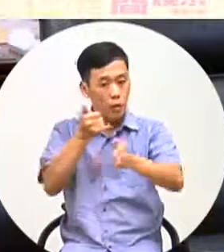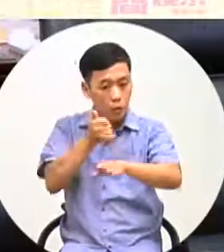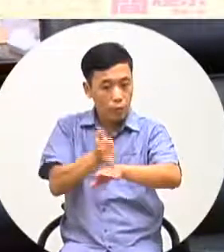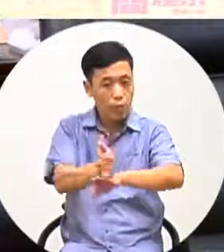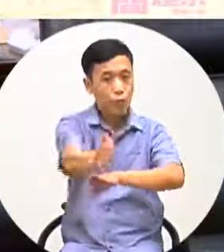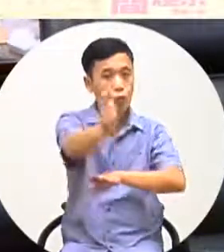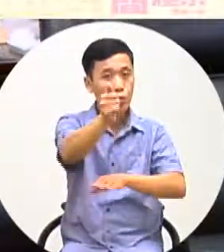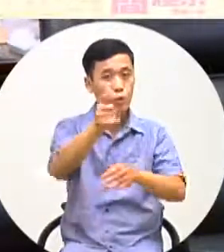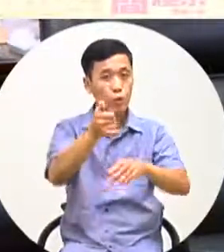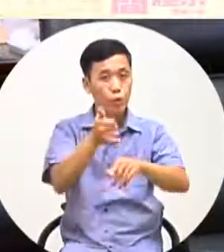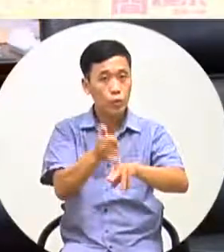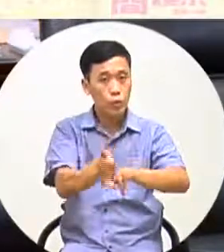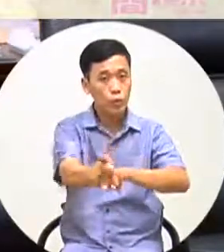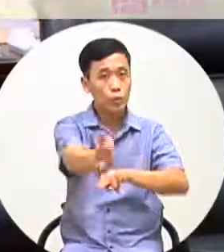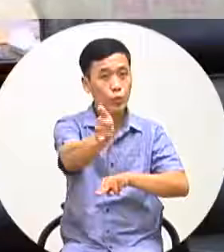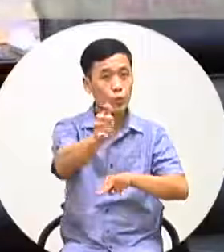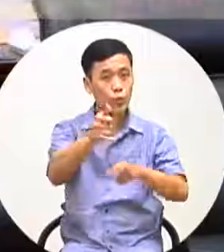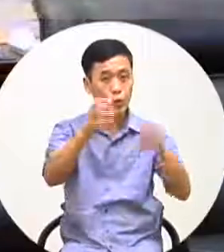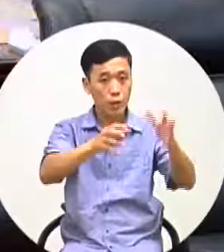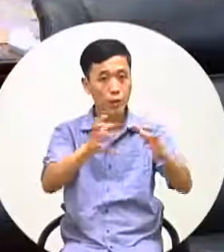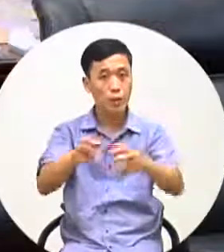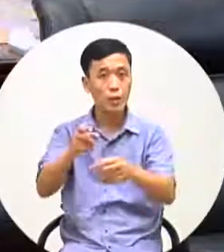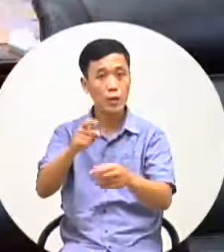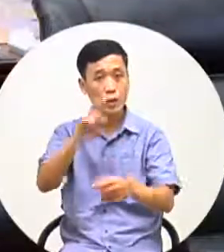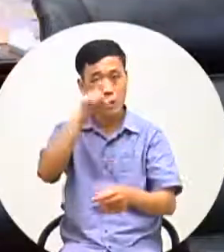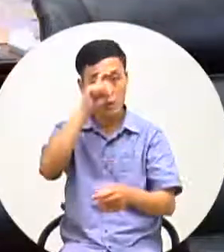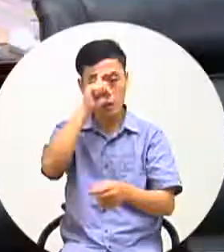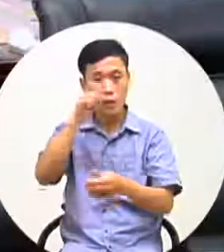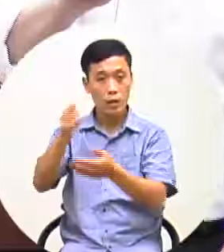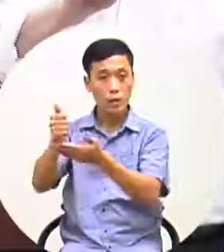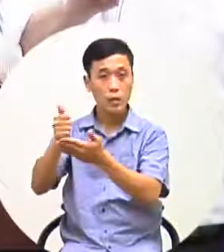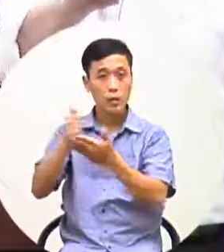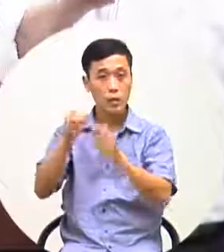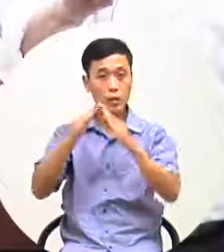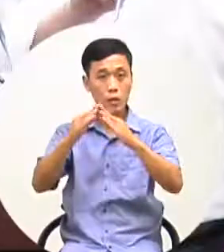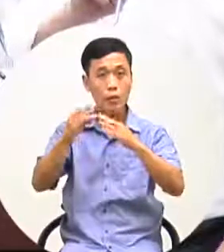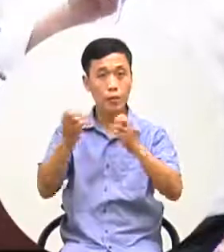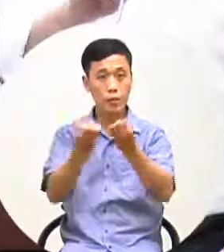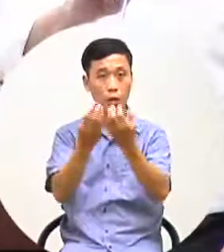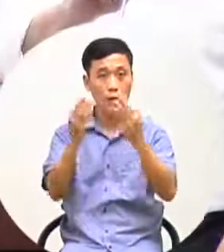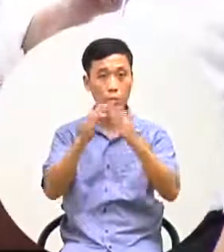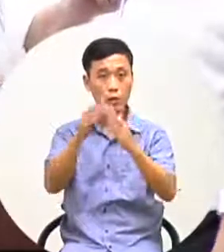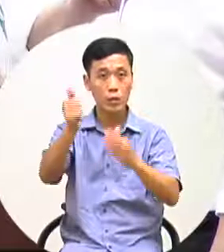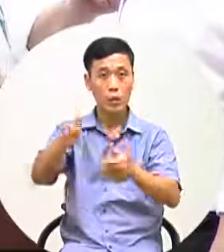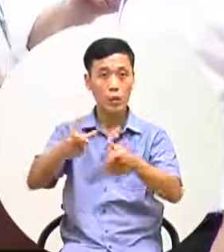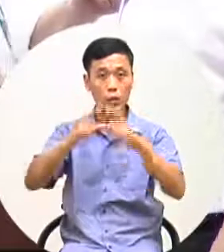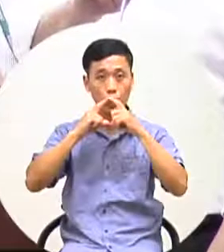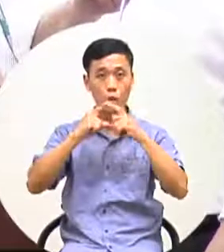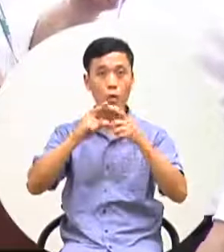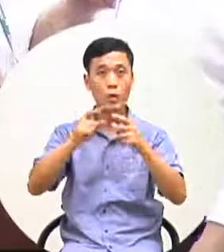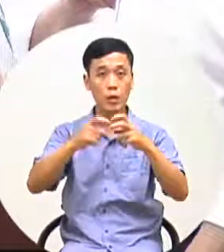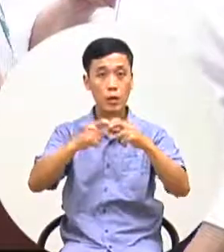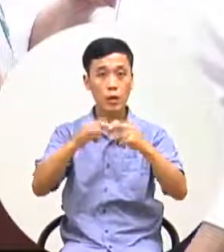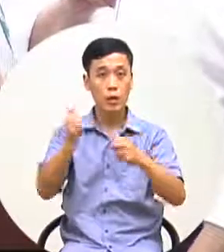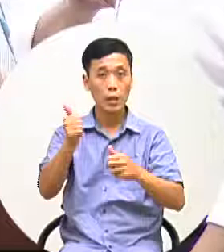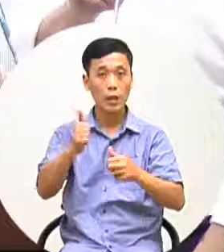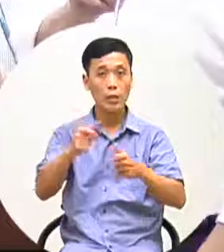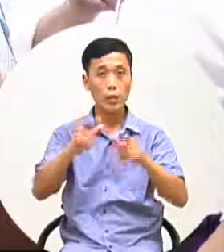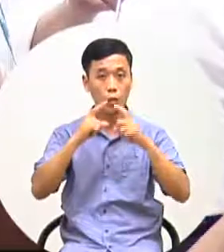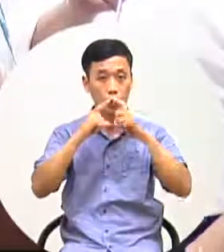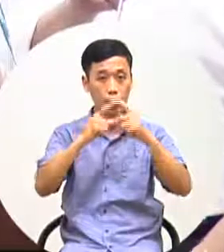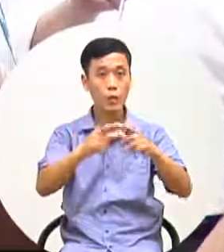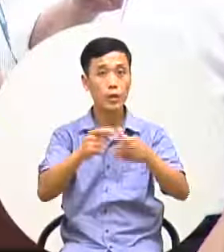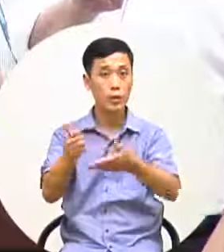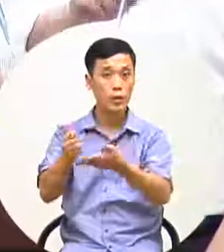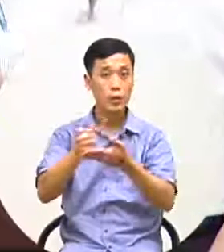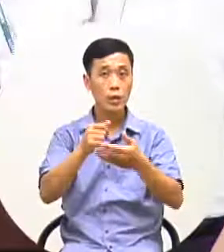局局长做个回应？ 李局长请当副。 好，谢谢主席，谢谢检议员，我想非常谢谢检议员的支持